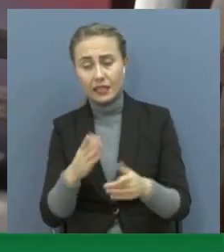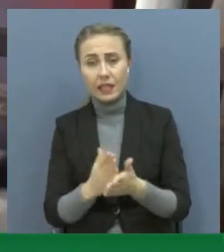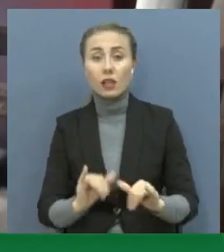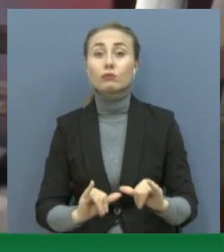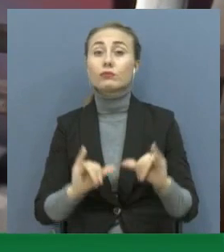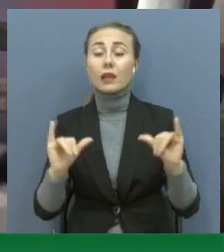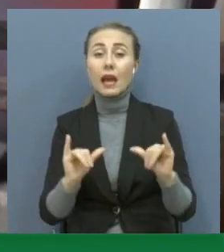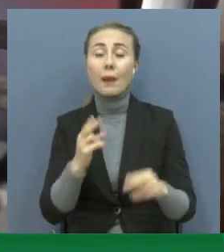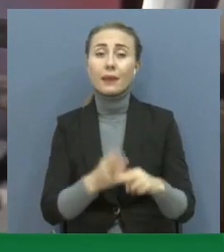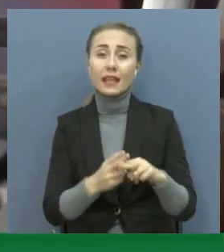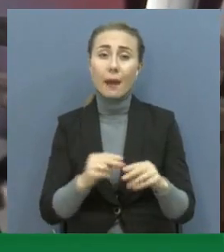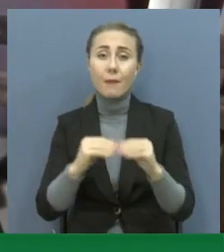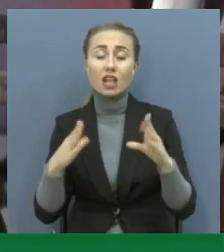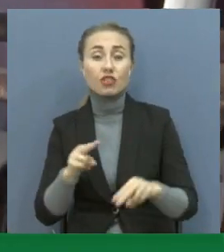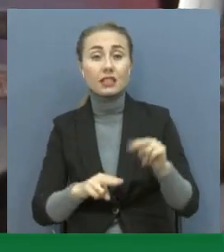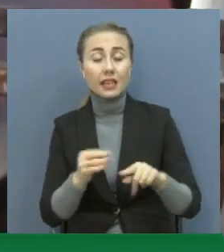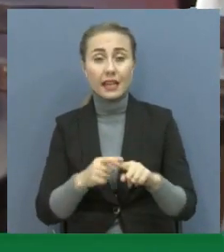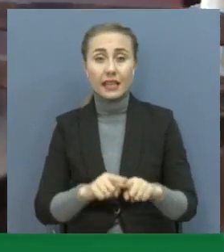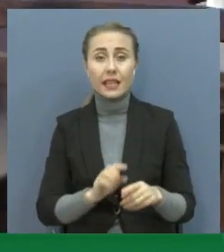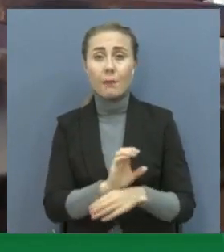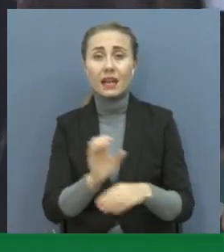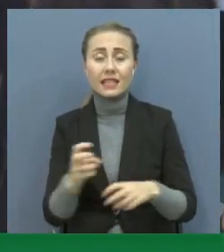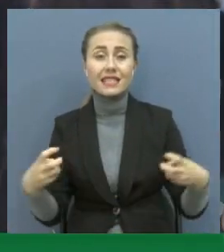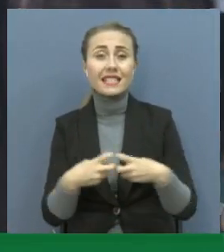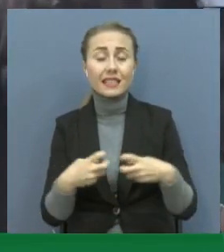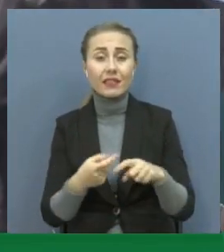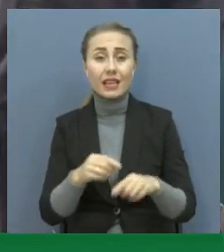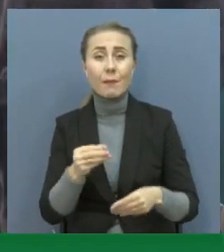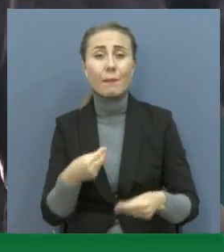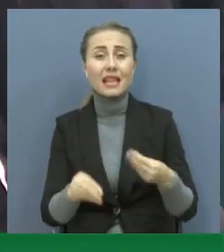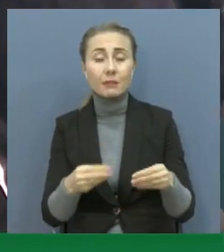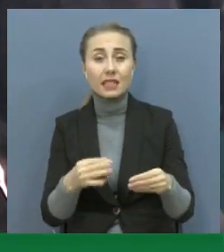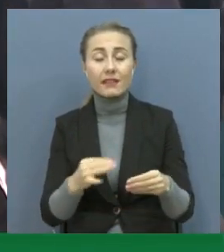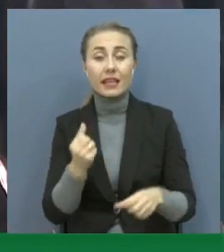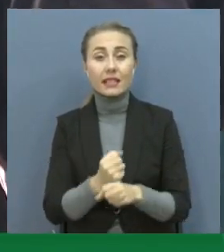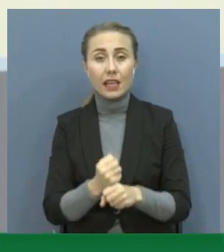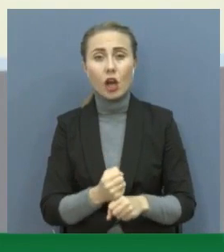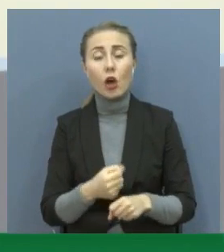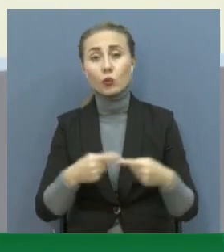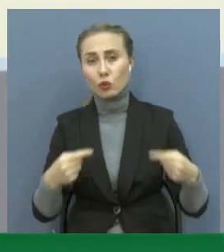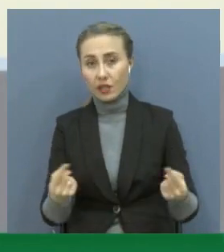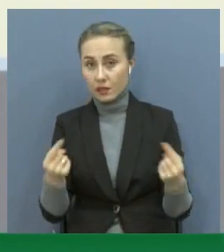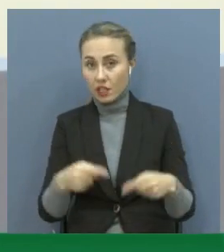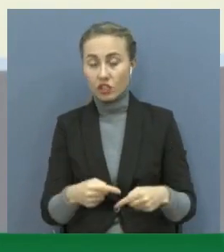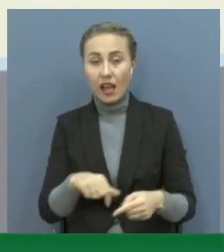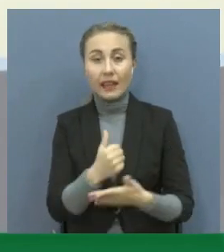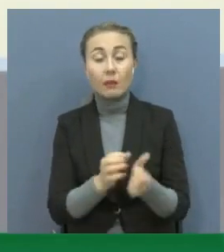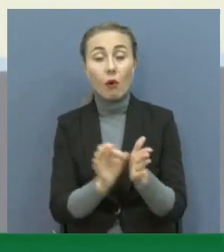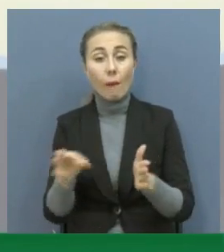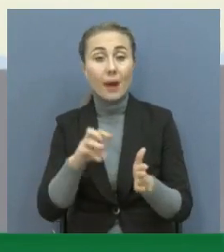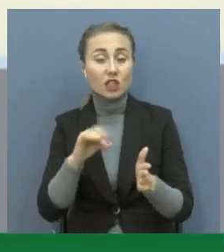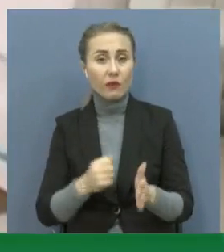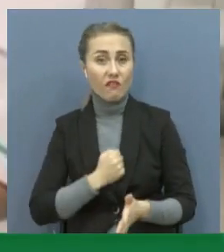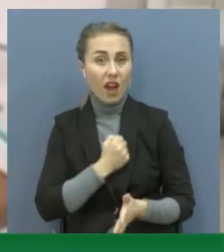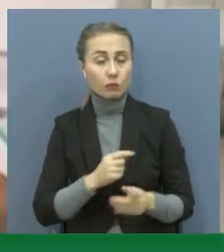рост: металлургия, машиностроение, производство резиновых и пластмассовых изделий, в других – снижение. Аким области Ермек Маржикпаев